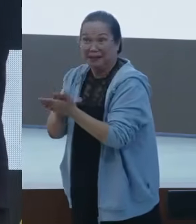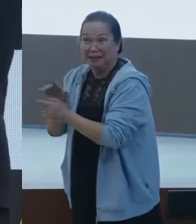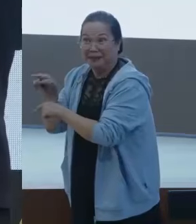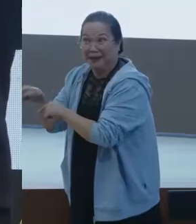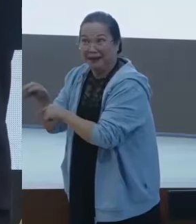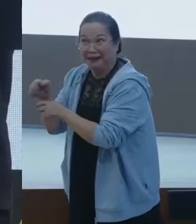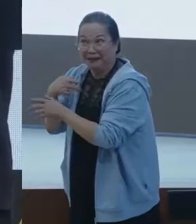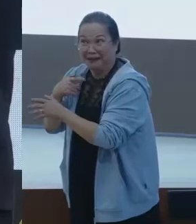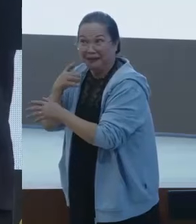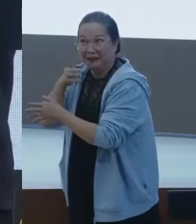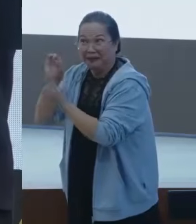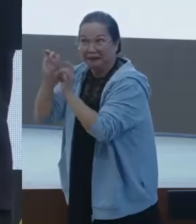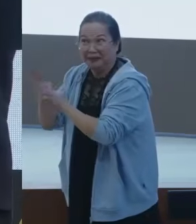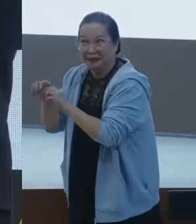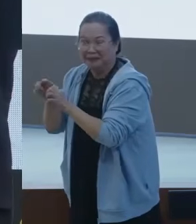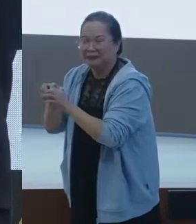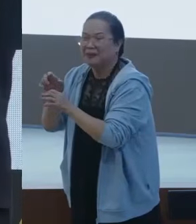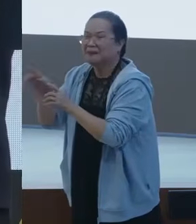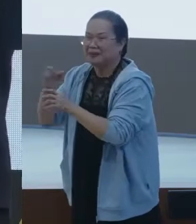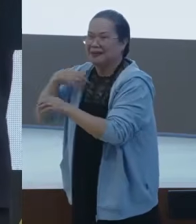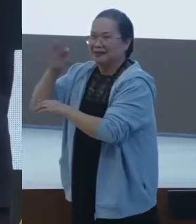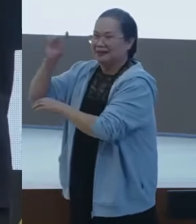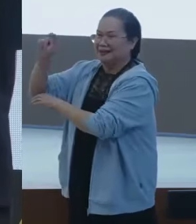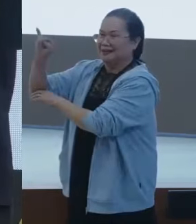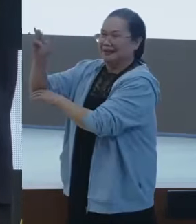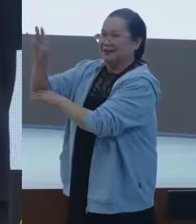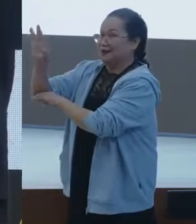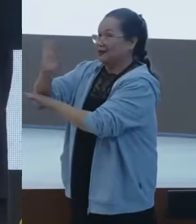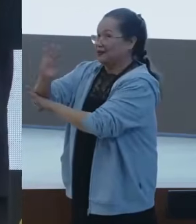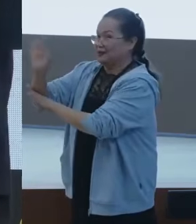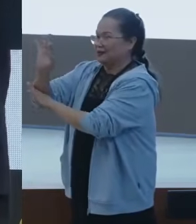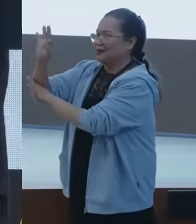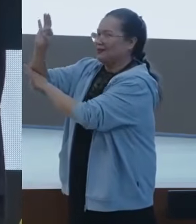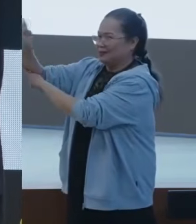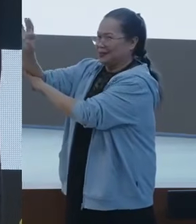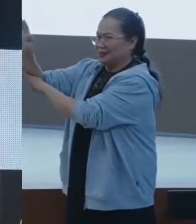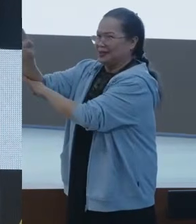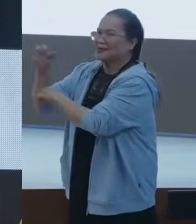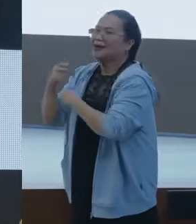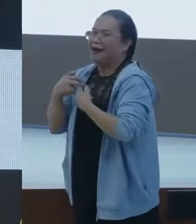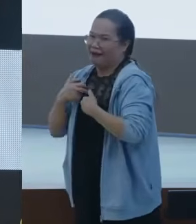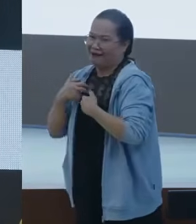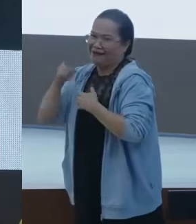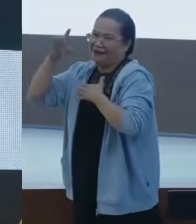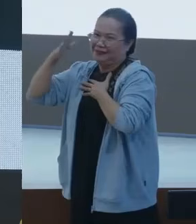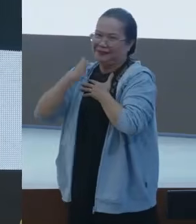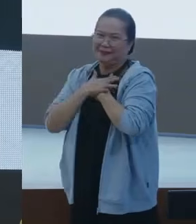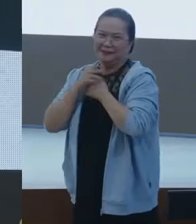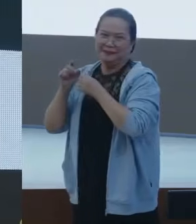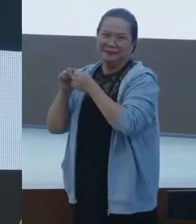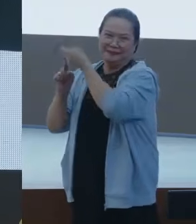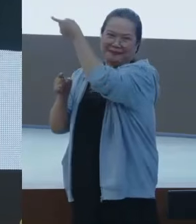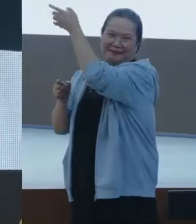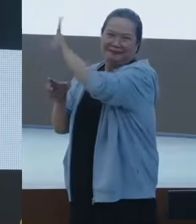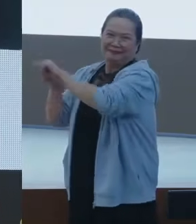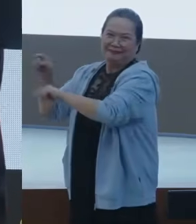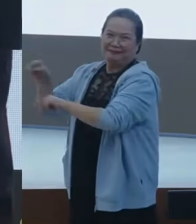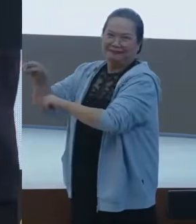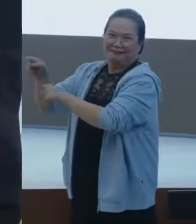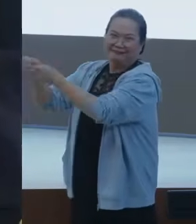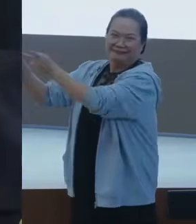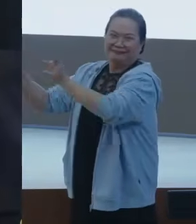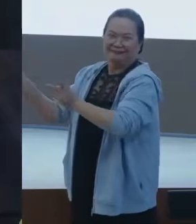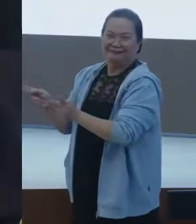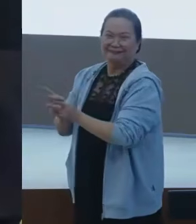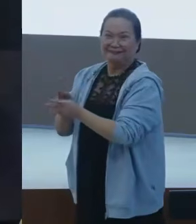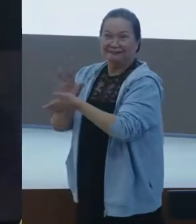maraming masama. Pero huwag kayong mag-alala, meron kayong kagandahang loob ng Diyos, the grace of God. Meron kayong the